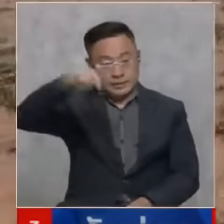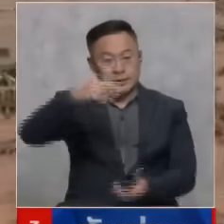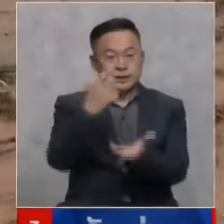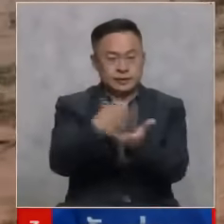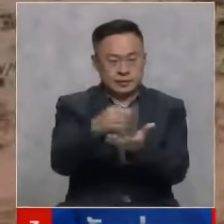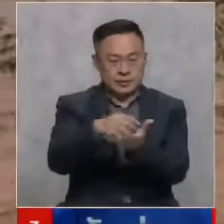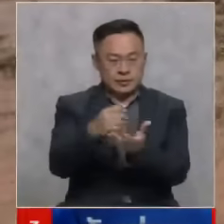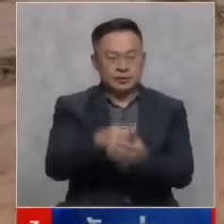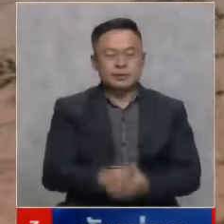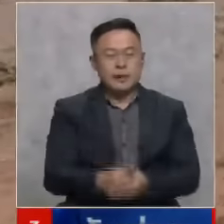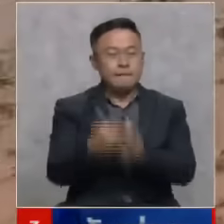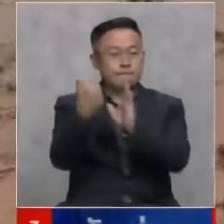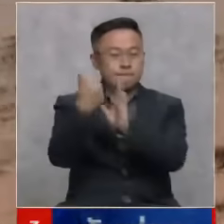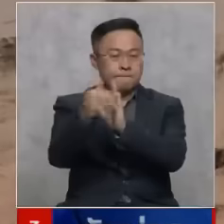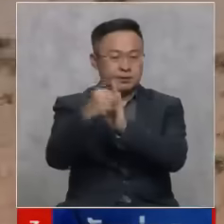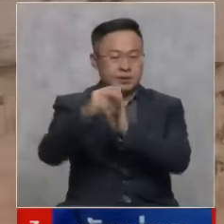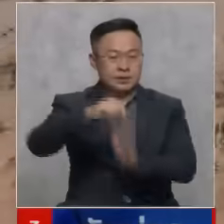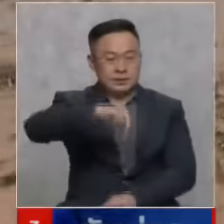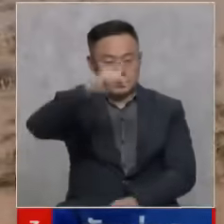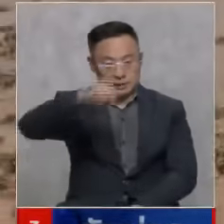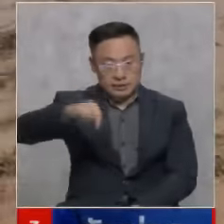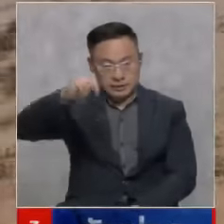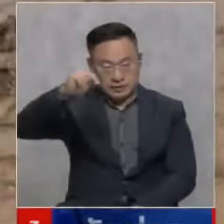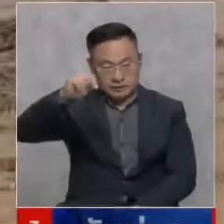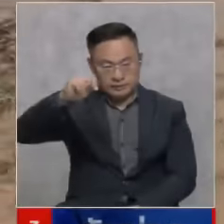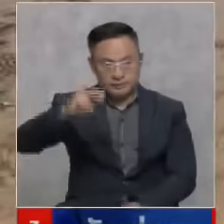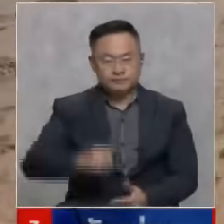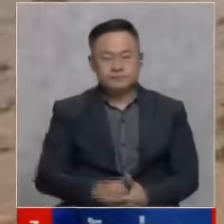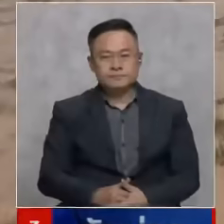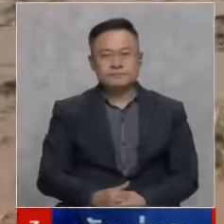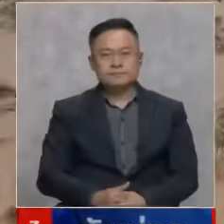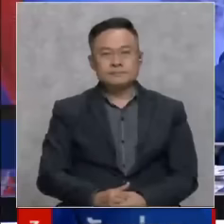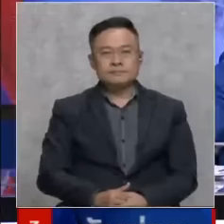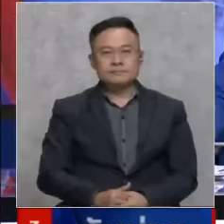ข่าวภาคอีสานเนชั่นทีวีรายงาน